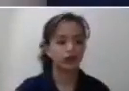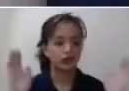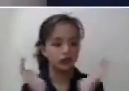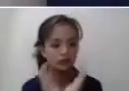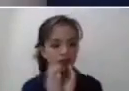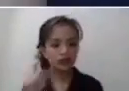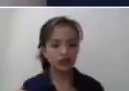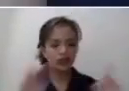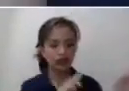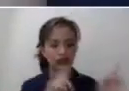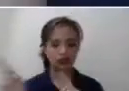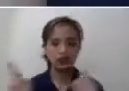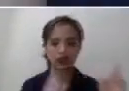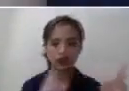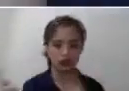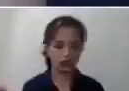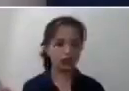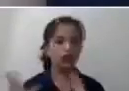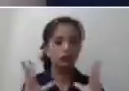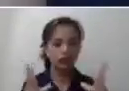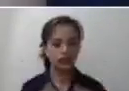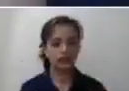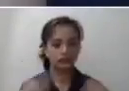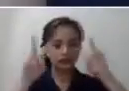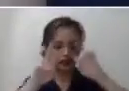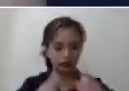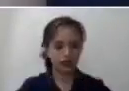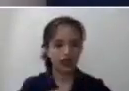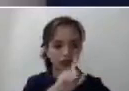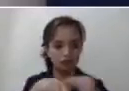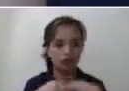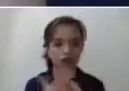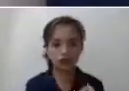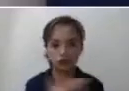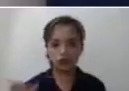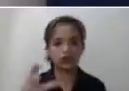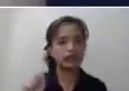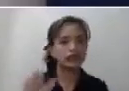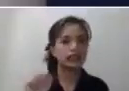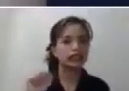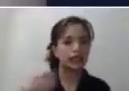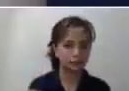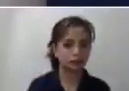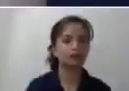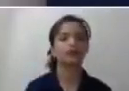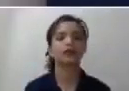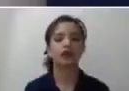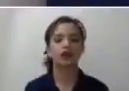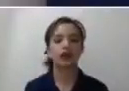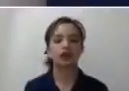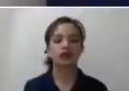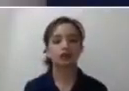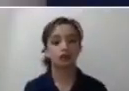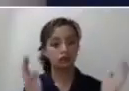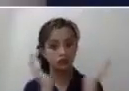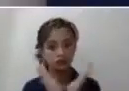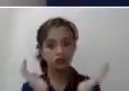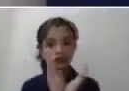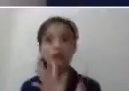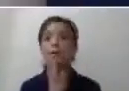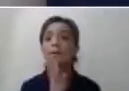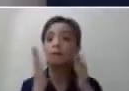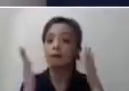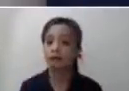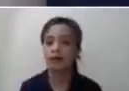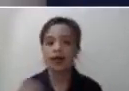anong nangyari sa 1.3 million katao na hindi naka-download ng StarPay app,